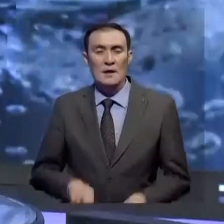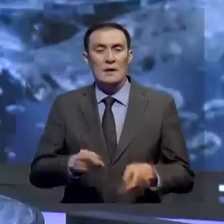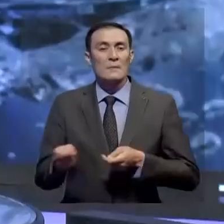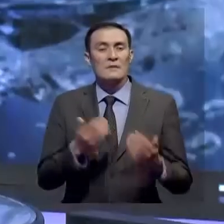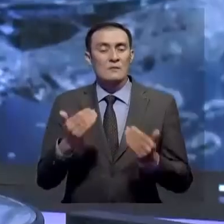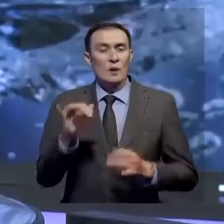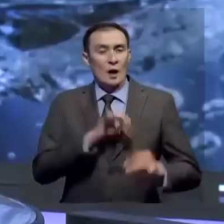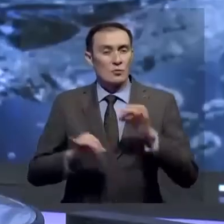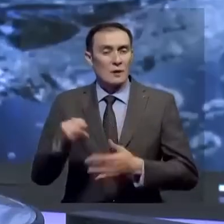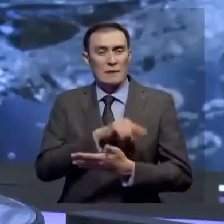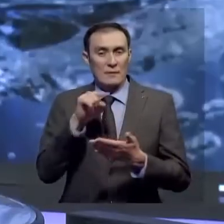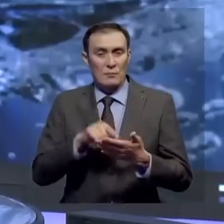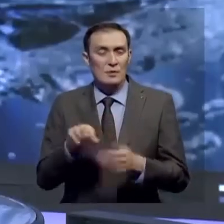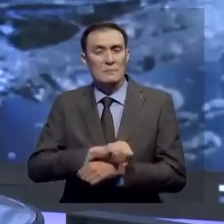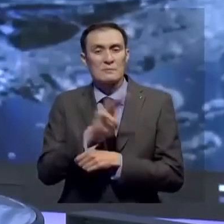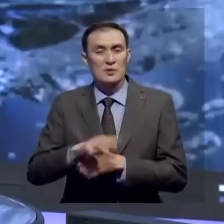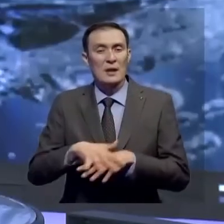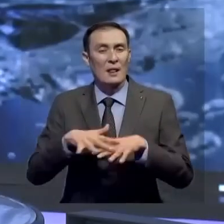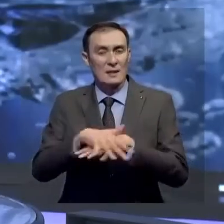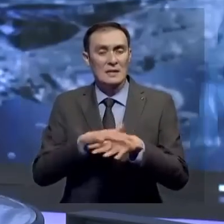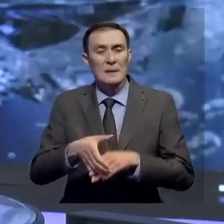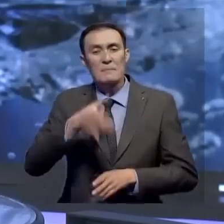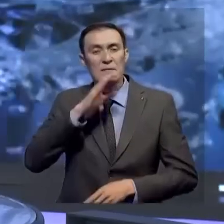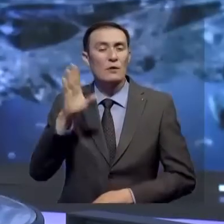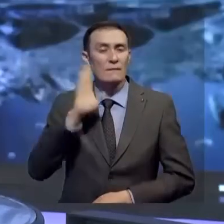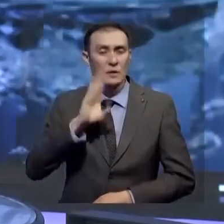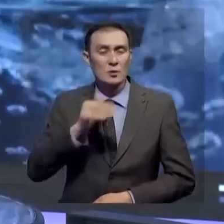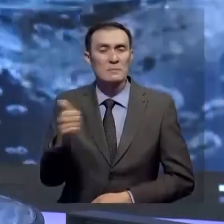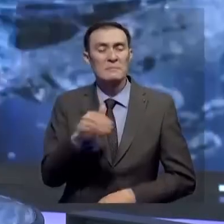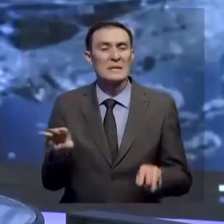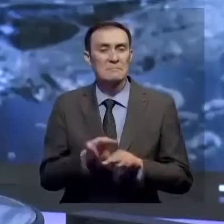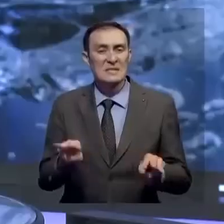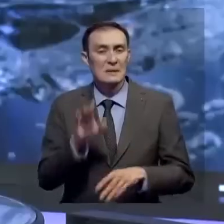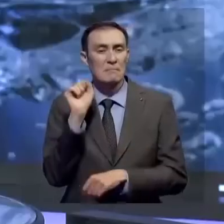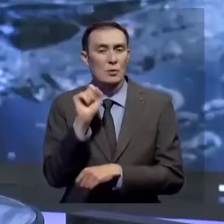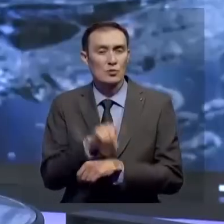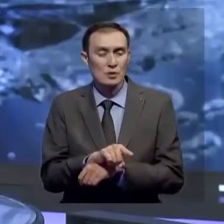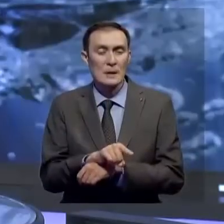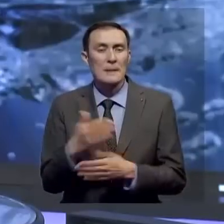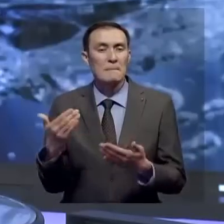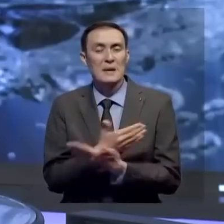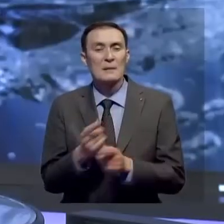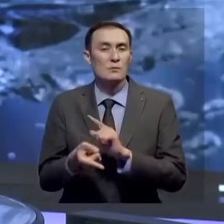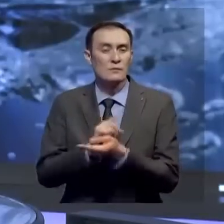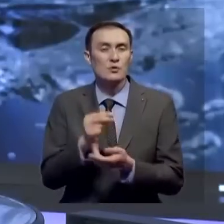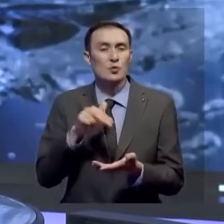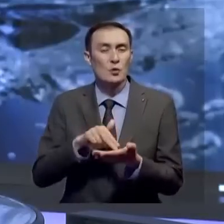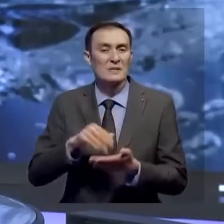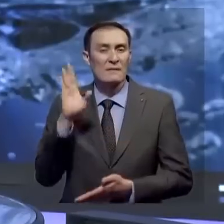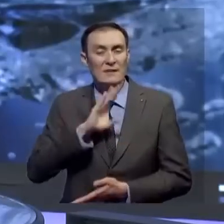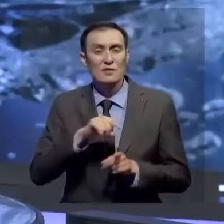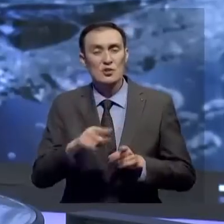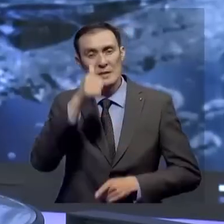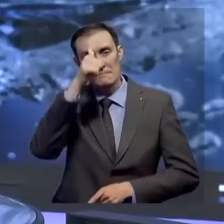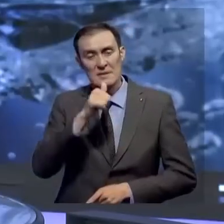В правительстве сегодня обсуждали вопрос обеспечения казахстанцев питьевой водой. Премьер-министр поручил пересмотреть тарифы на воду в стране и в